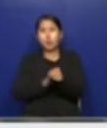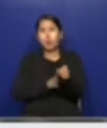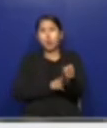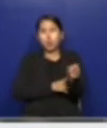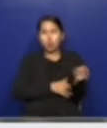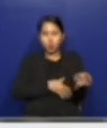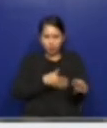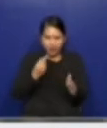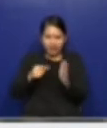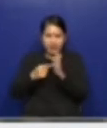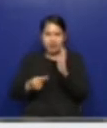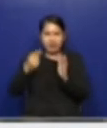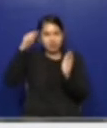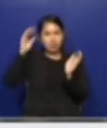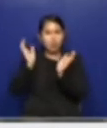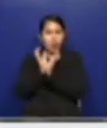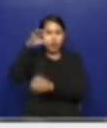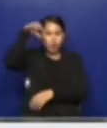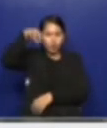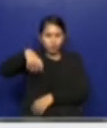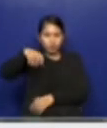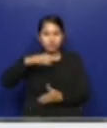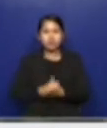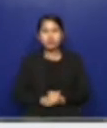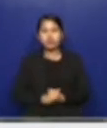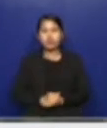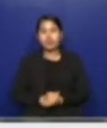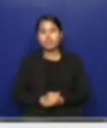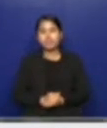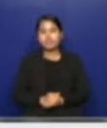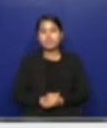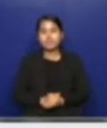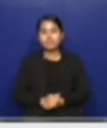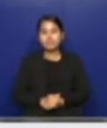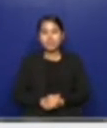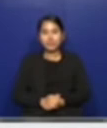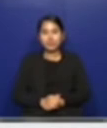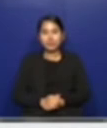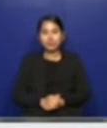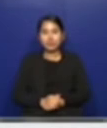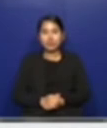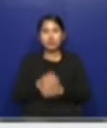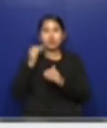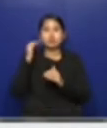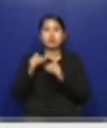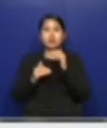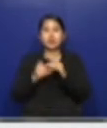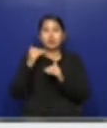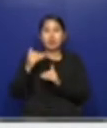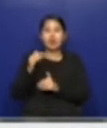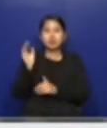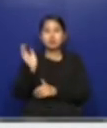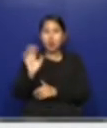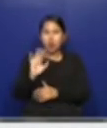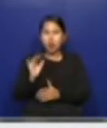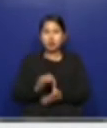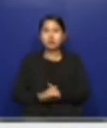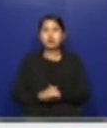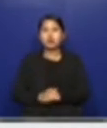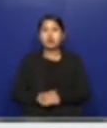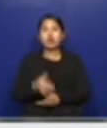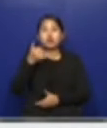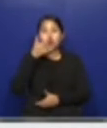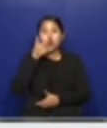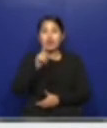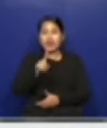อันนี้ไม่ต้องไปพัฒนาอะไรนักหนาดอกเอาแค่191